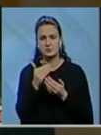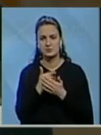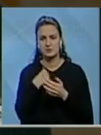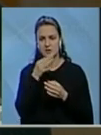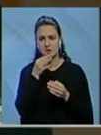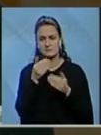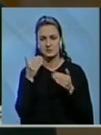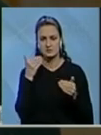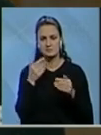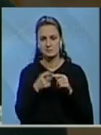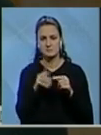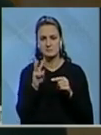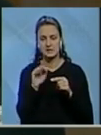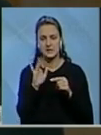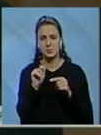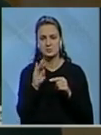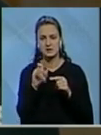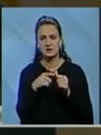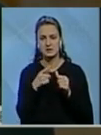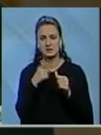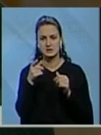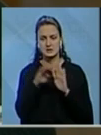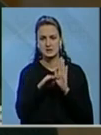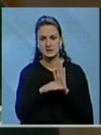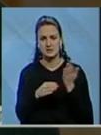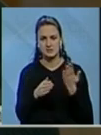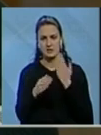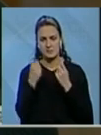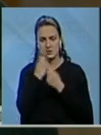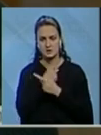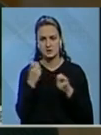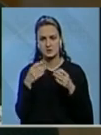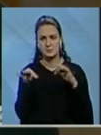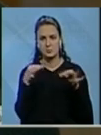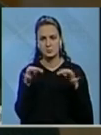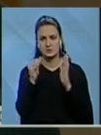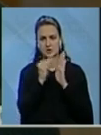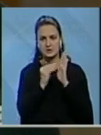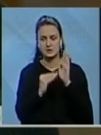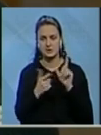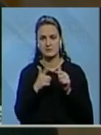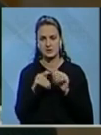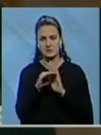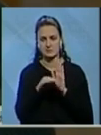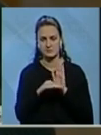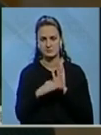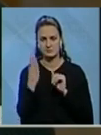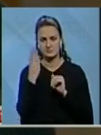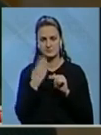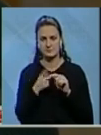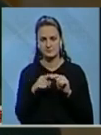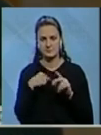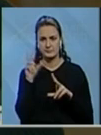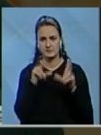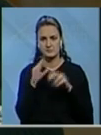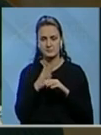აქამდე მივიღებთ, რომ იქაუტაძემ დაგვისახელოსია, ასე ვთქვათ, გამოაცხადა ფურცლის ნაგლეჯზე ჩამოწერილი გვარები და იმედი